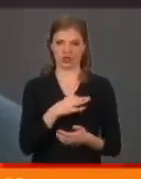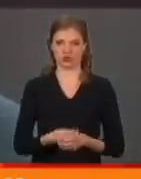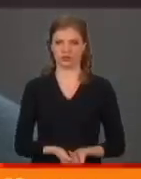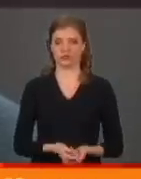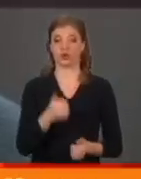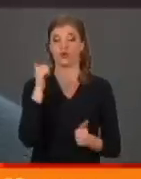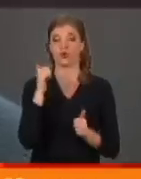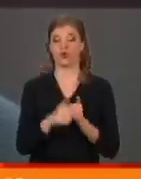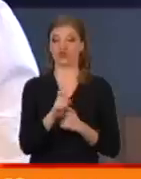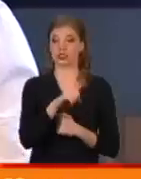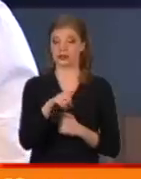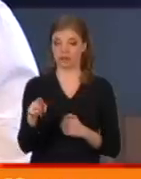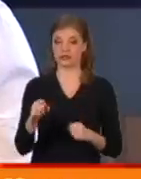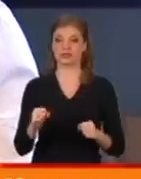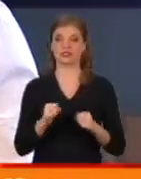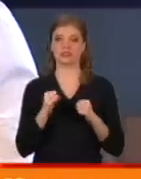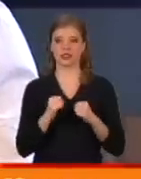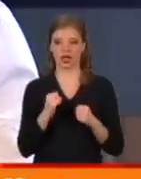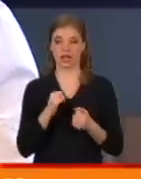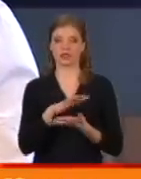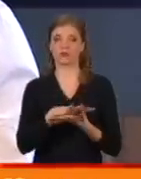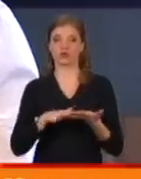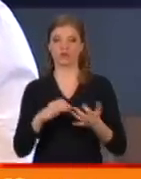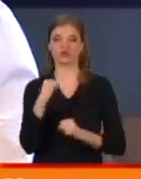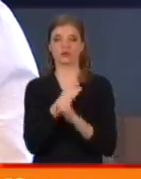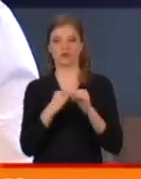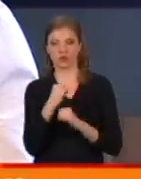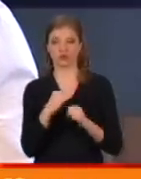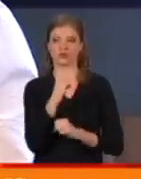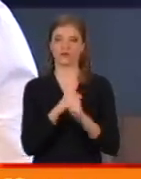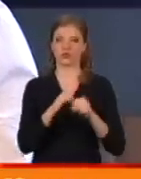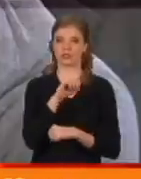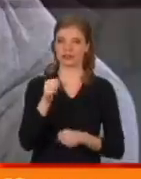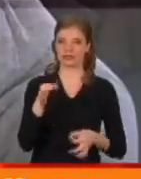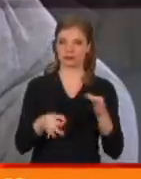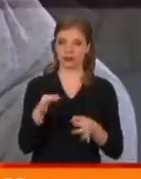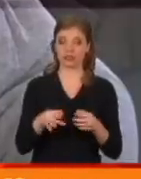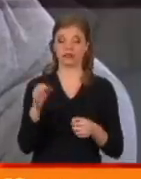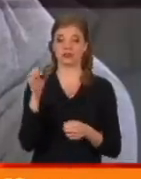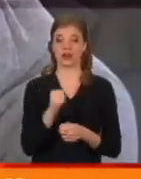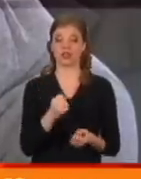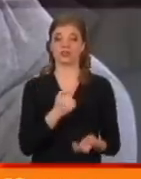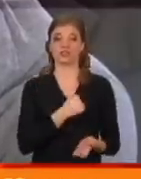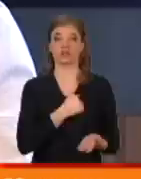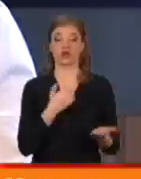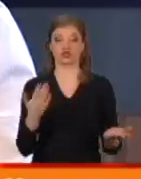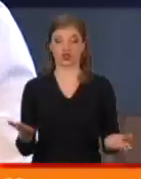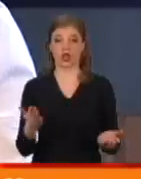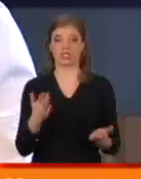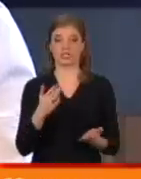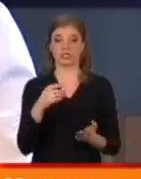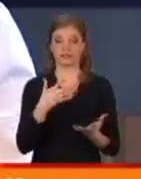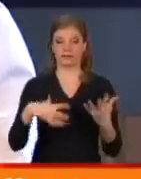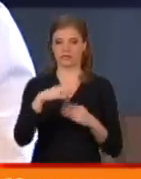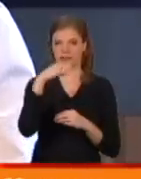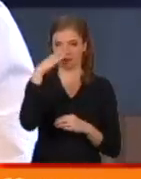з нас старається продовжувати цю боротьбу, боротися за справедливість. Але, на жаль, 17 батьків за